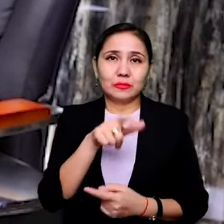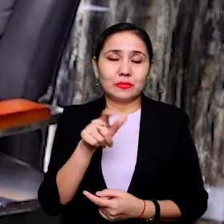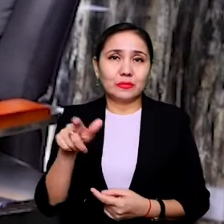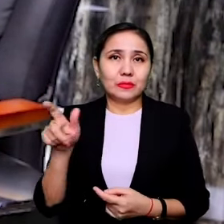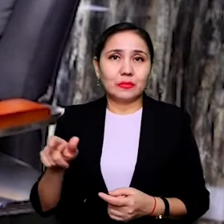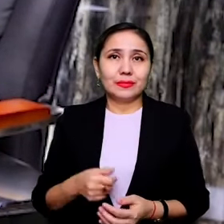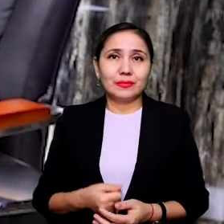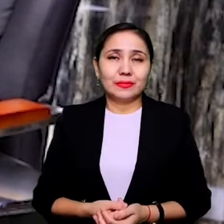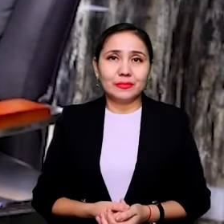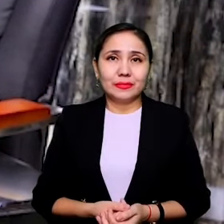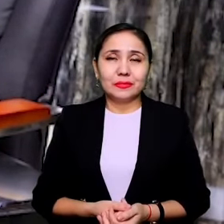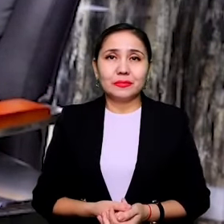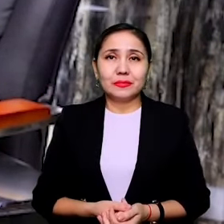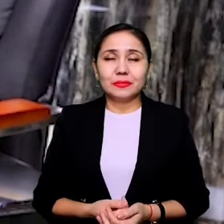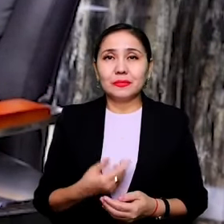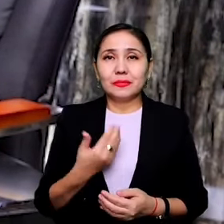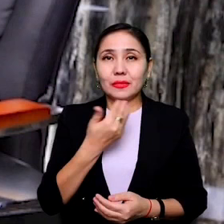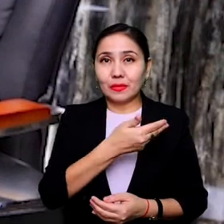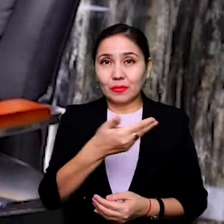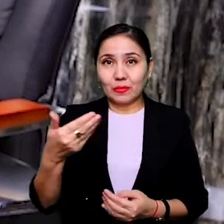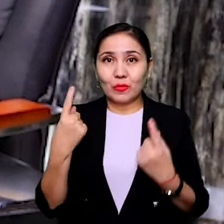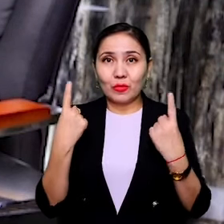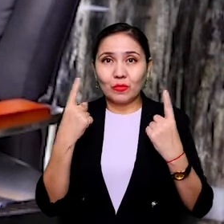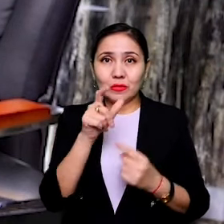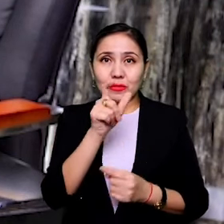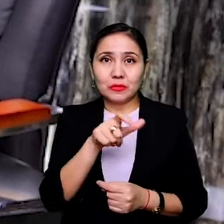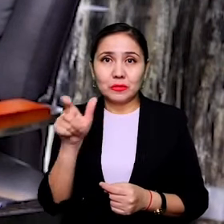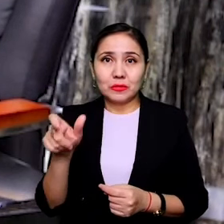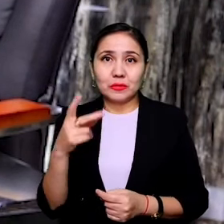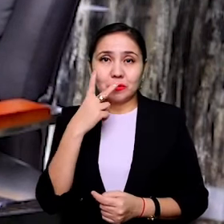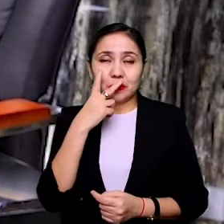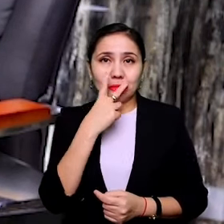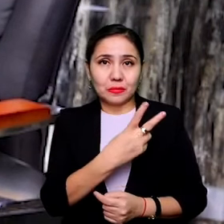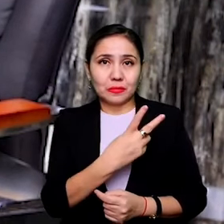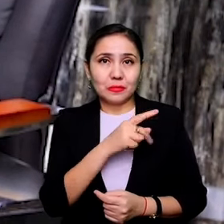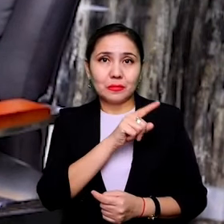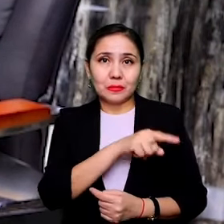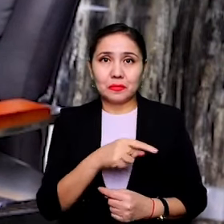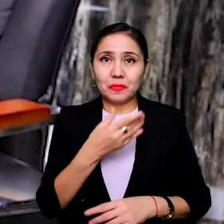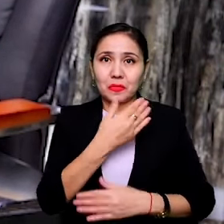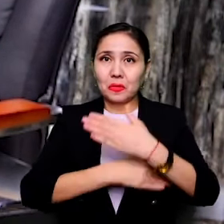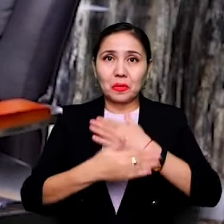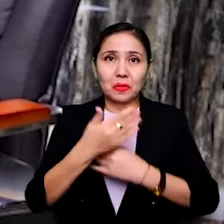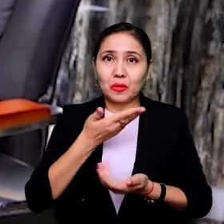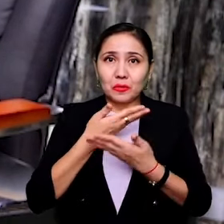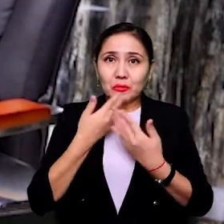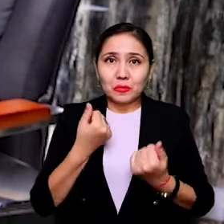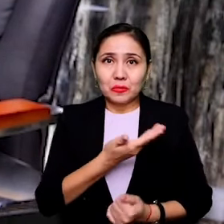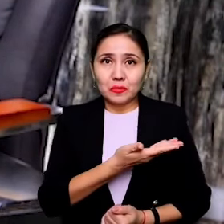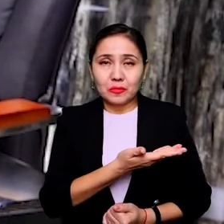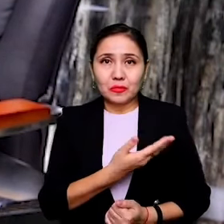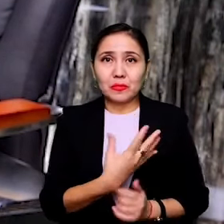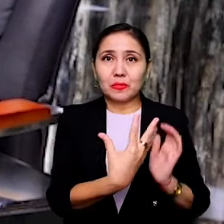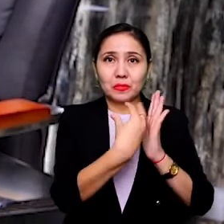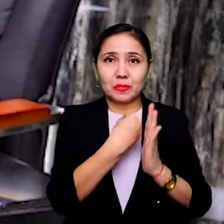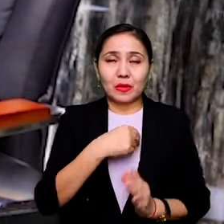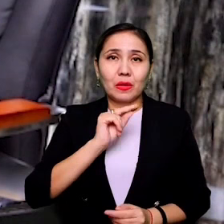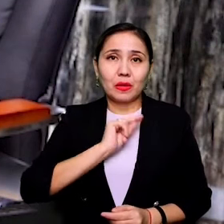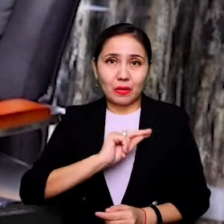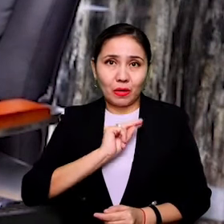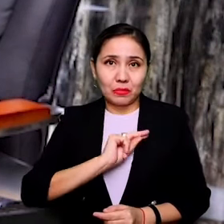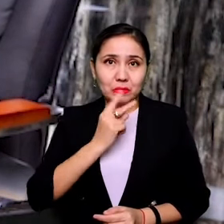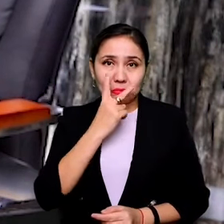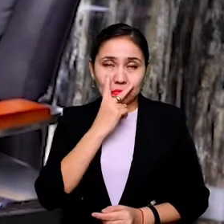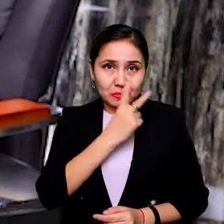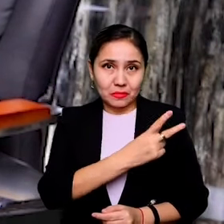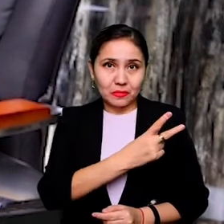insonlar. U nufuzli insonlar kelib sizda nogironlik yo'qligini va bizda ishlayotganingizni